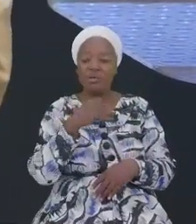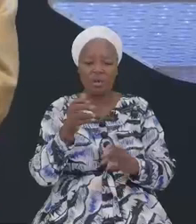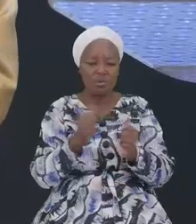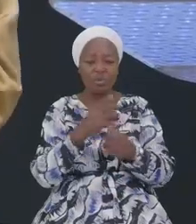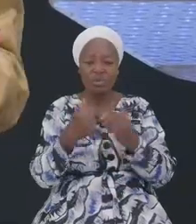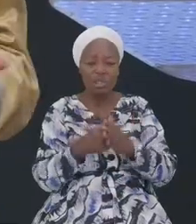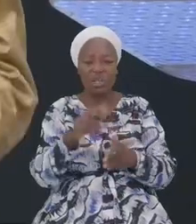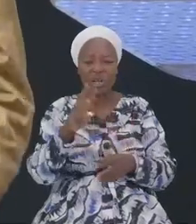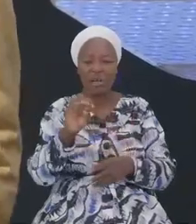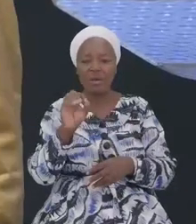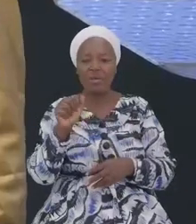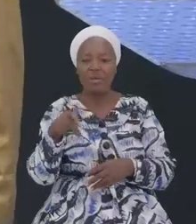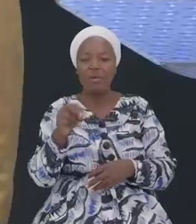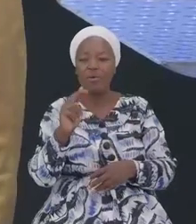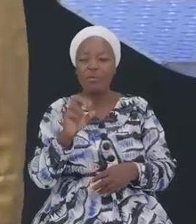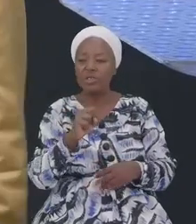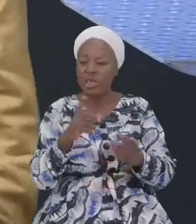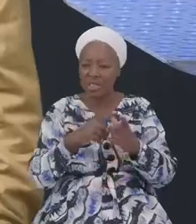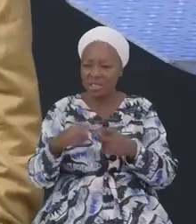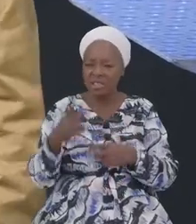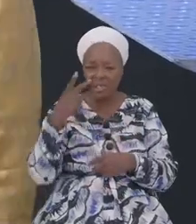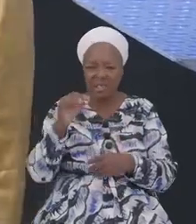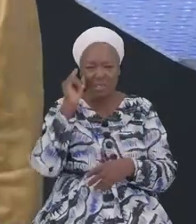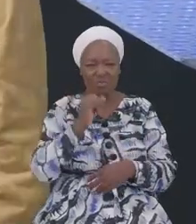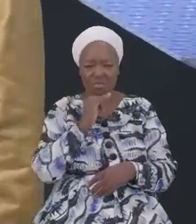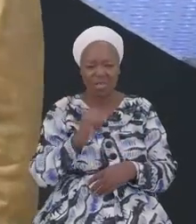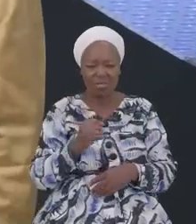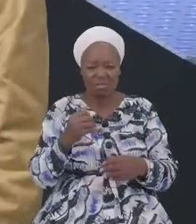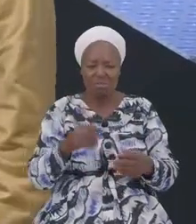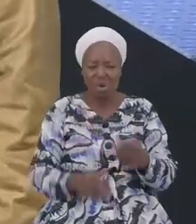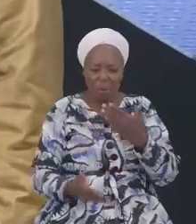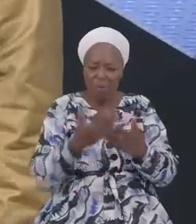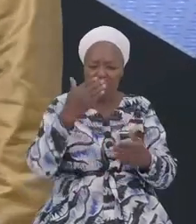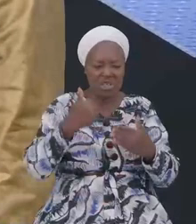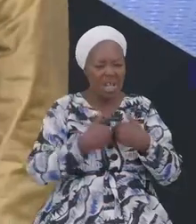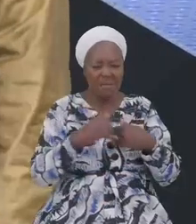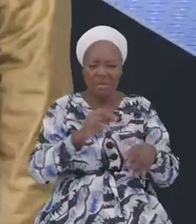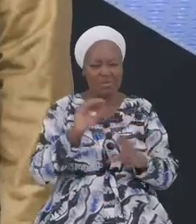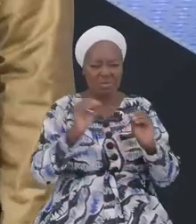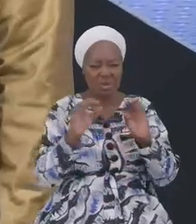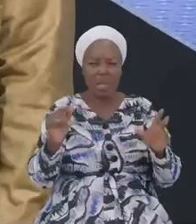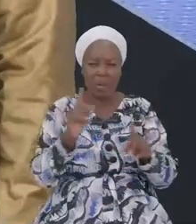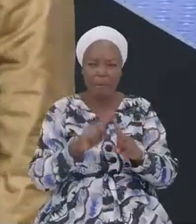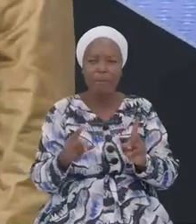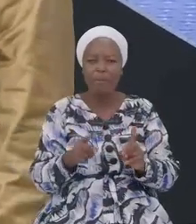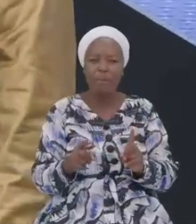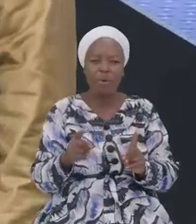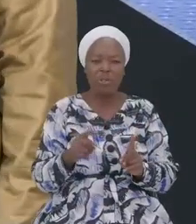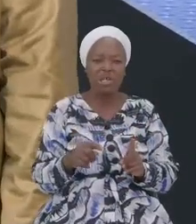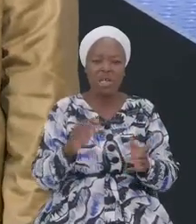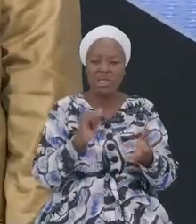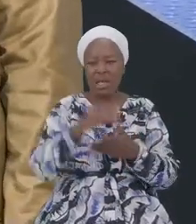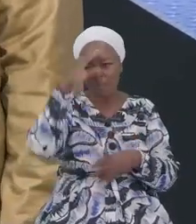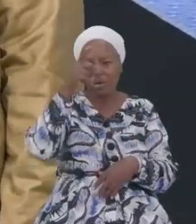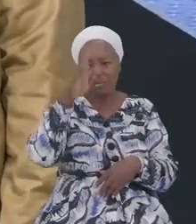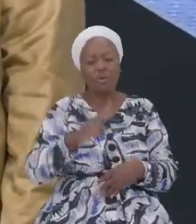avaient. Vous voyez, Israël était comme sans défense, sans armes. Mais à travers la prière courageuse que